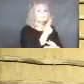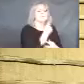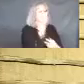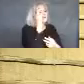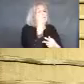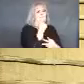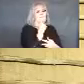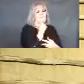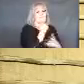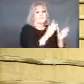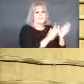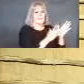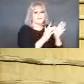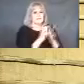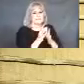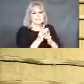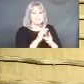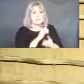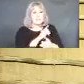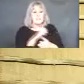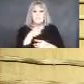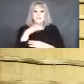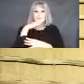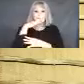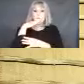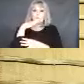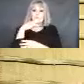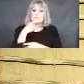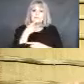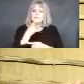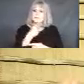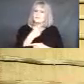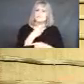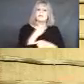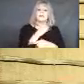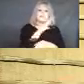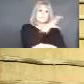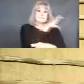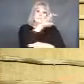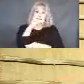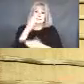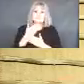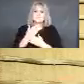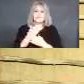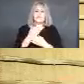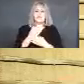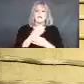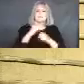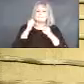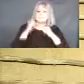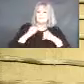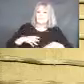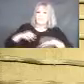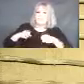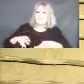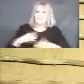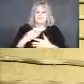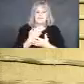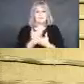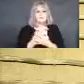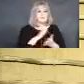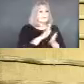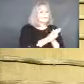weet, julle het nie besef wie Jesus is toe julle hom laat doodmaak het nie. Maar onthou, die profete het gesê dat die Christus gaan moet ly